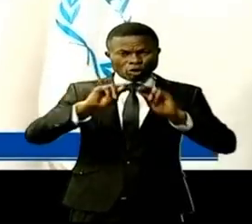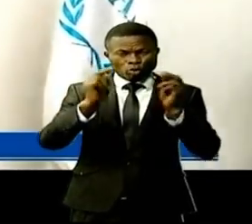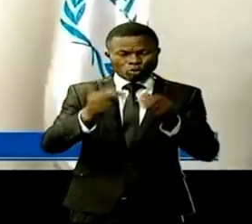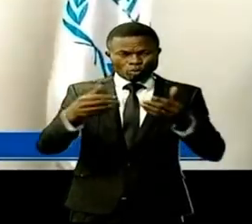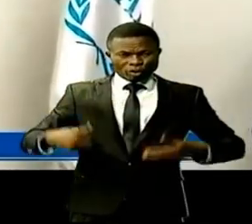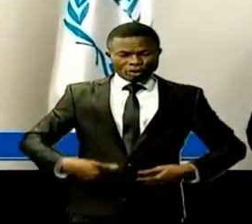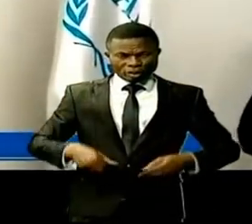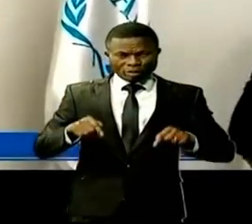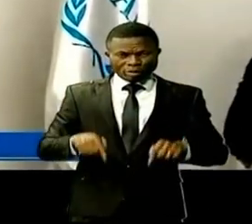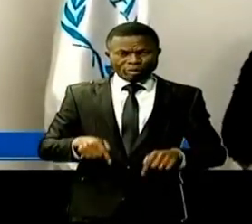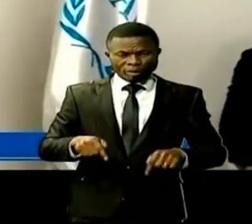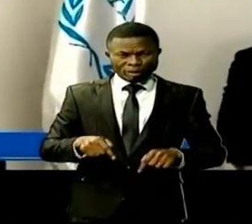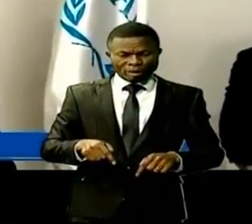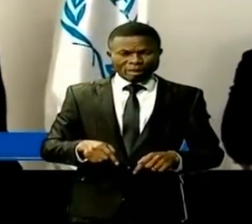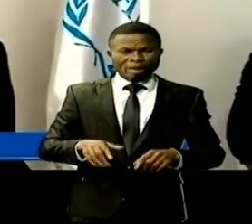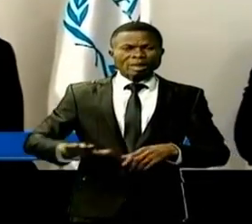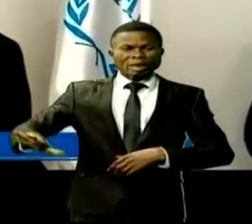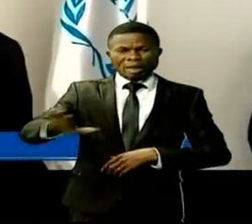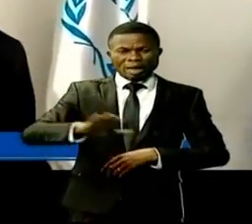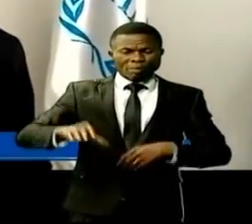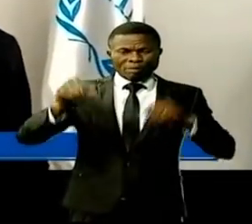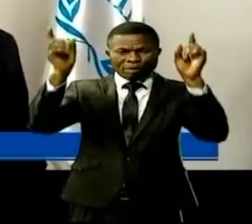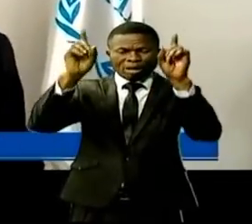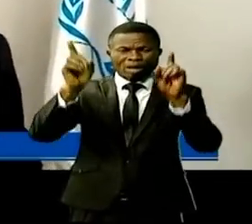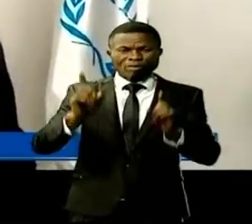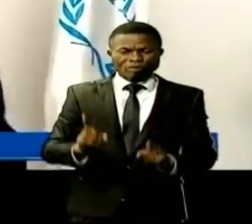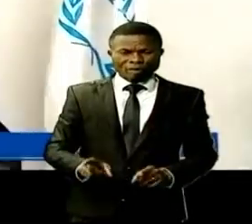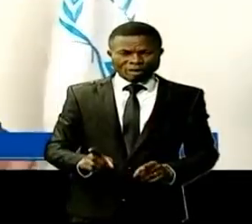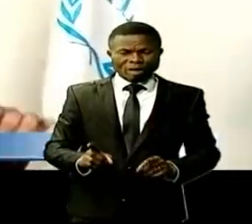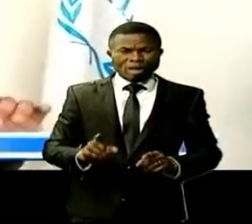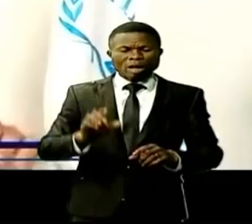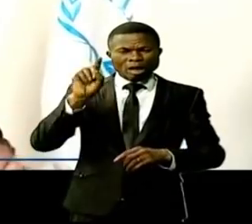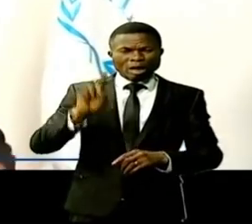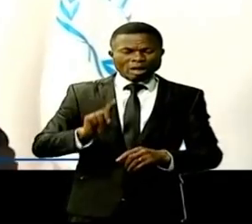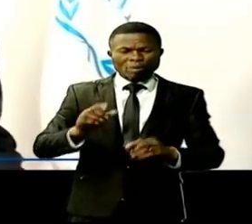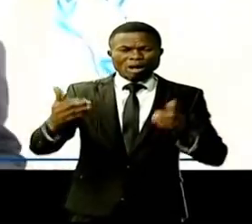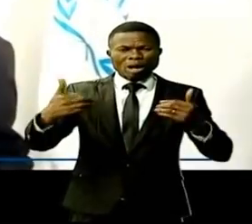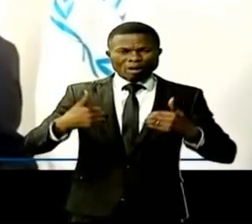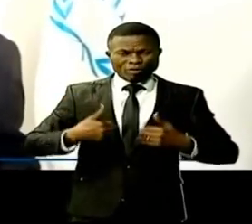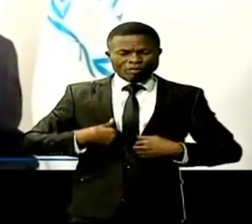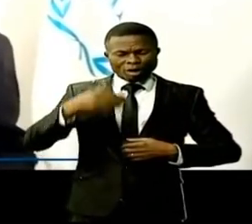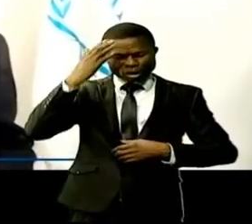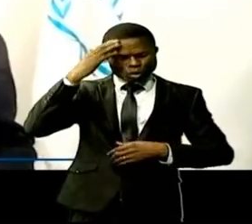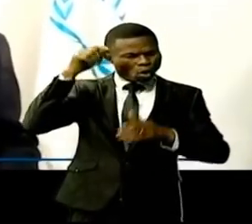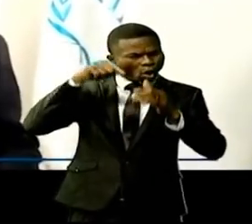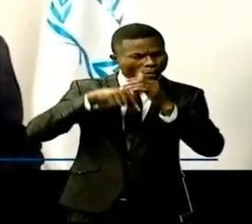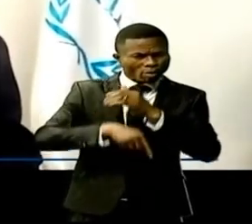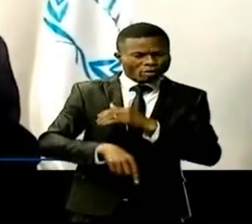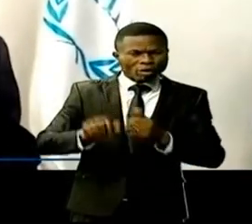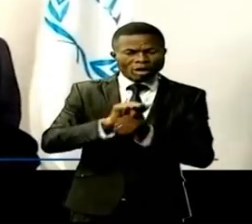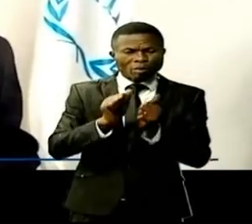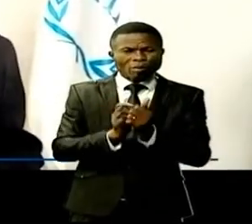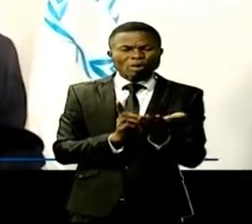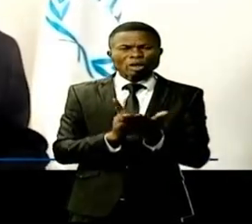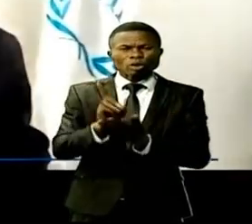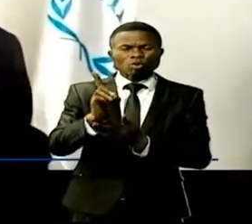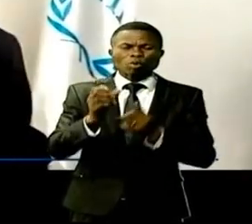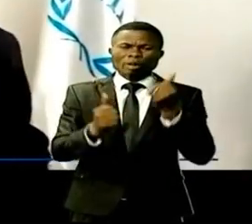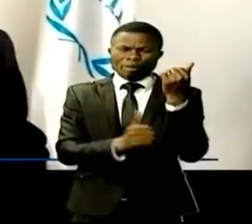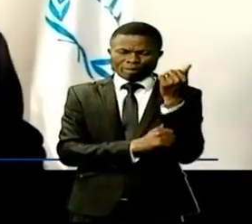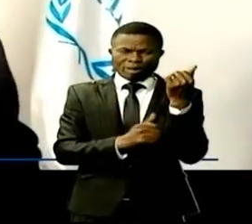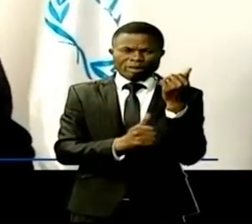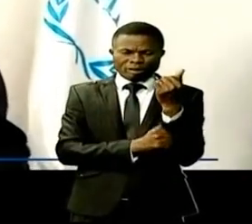actuelle des pays africains auront une large connaissance sur les droits humains